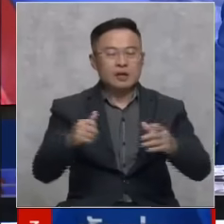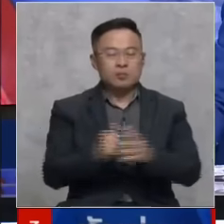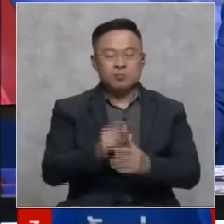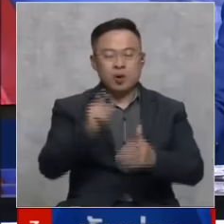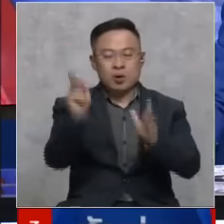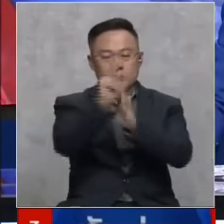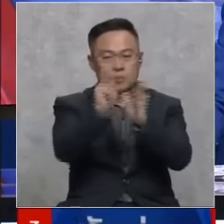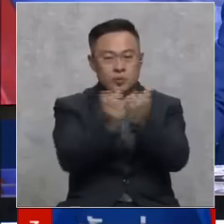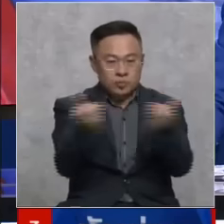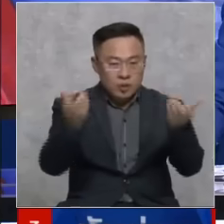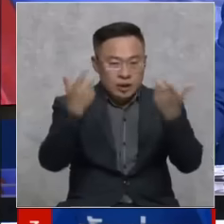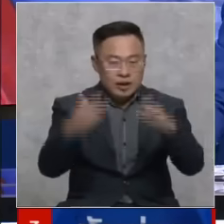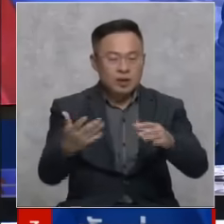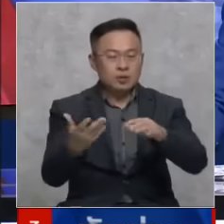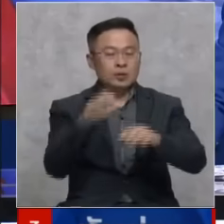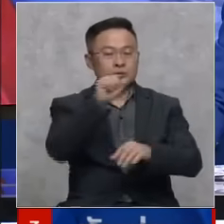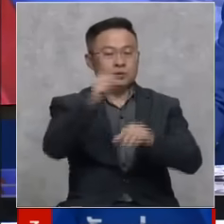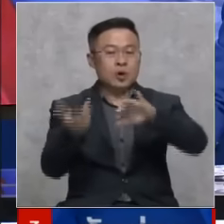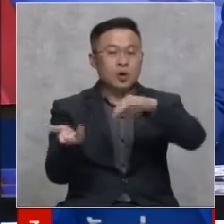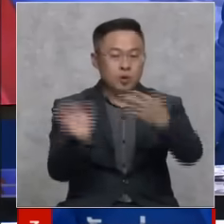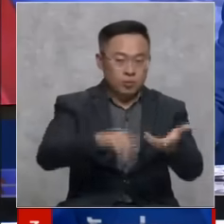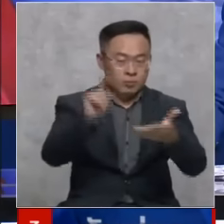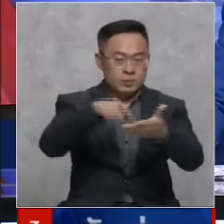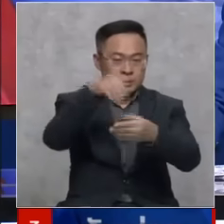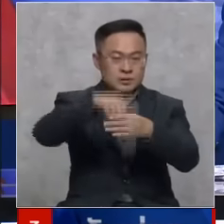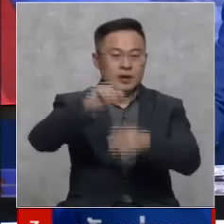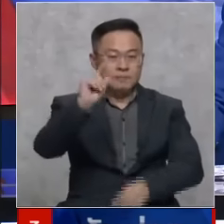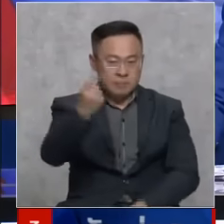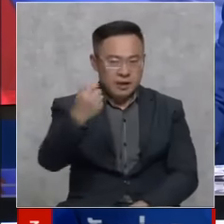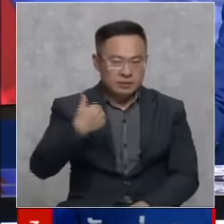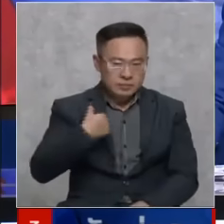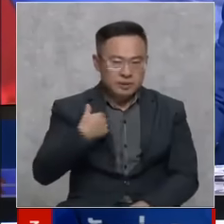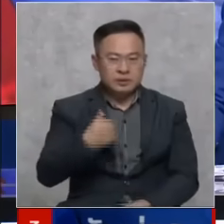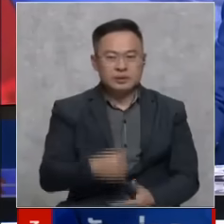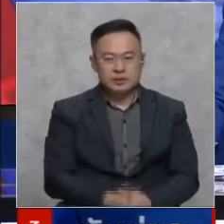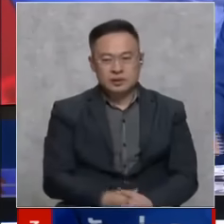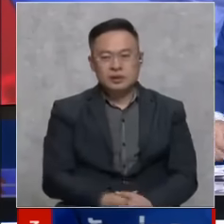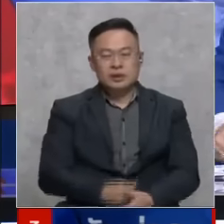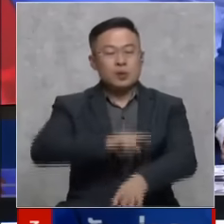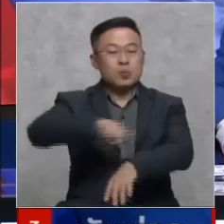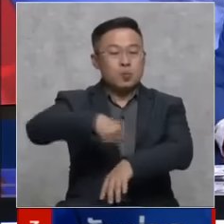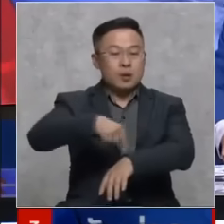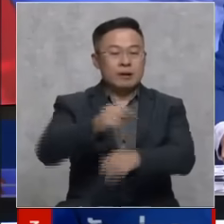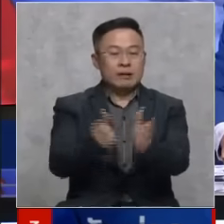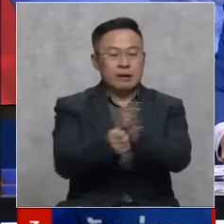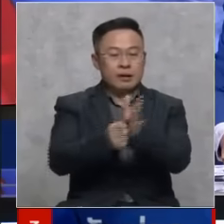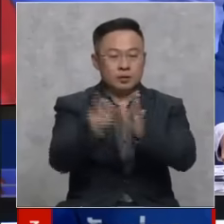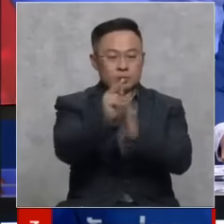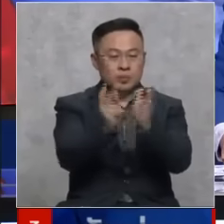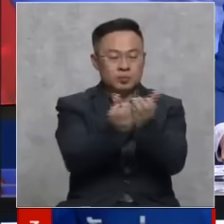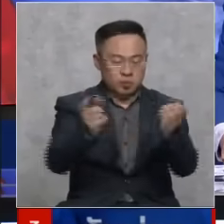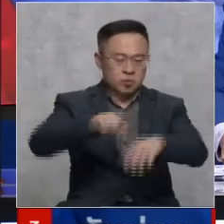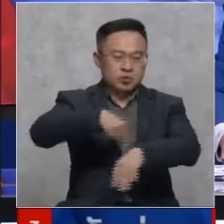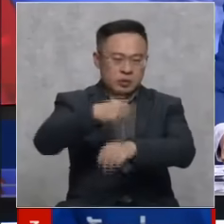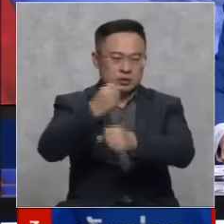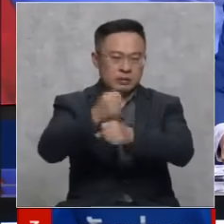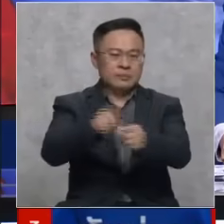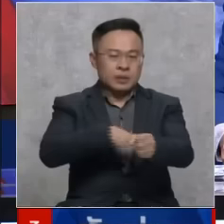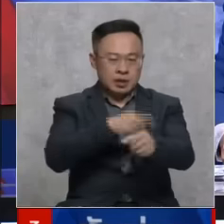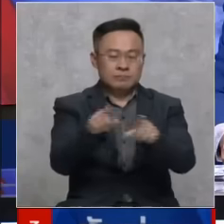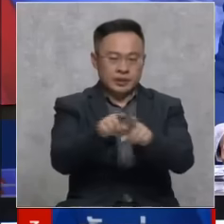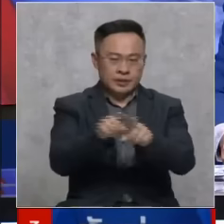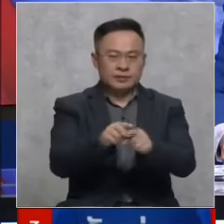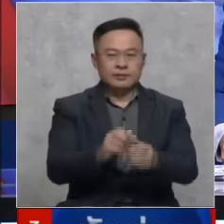ประชาชนเลือกตั้งใหม่นะคะเดี๋ยวรอติดตามกันน่าจะยาวอยู่ค่ะสำหรับเรื่องของการแก้ไขรัฐธรรมนูญเพราะมันต้องใช้เวลานะคะ